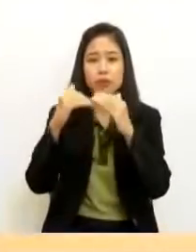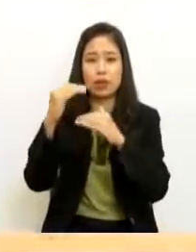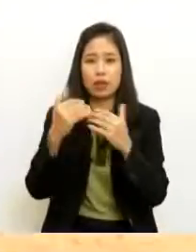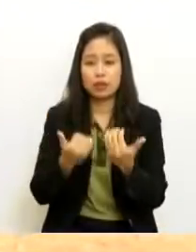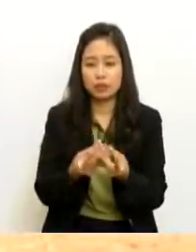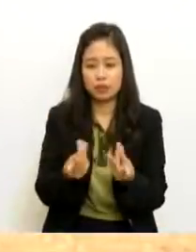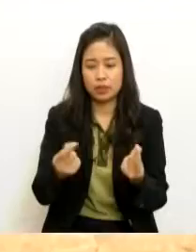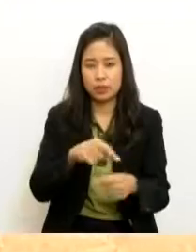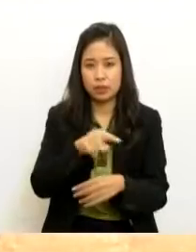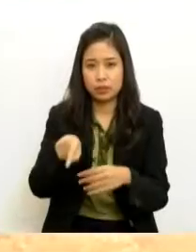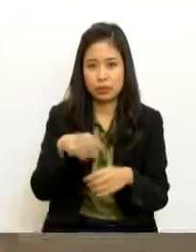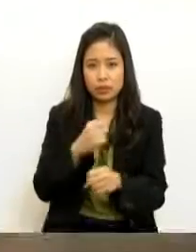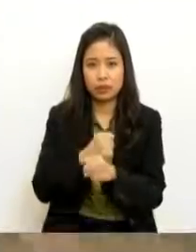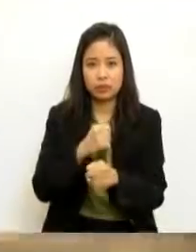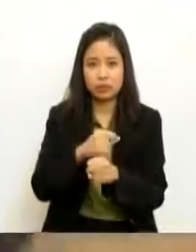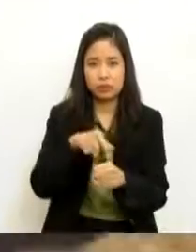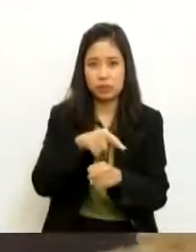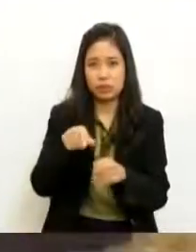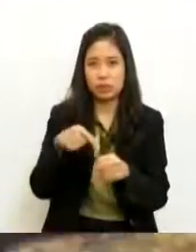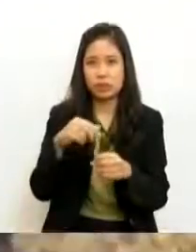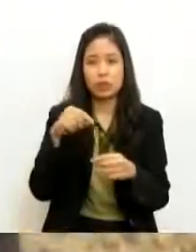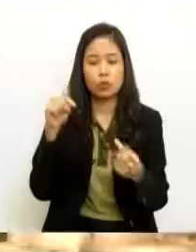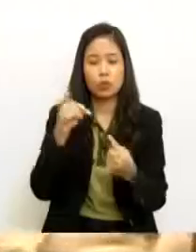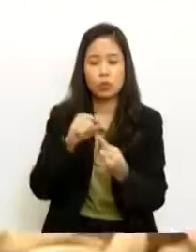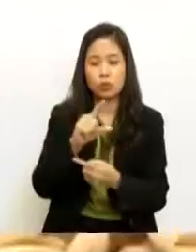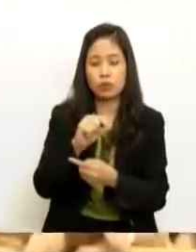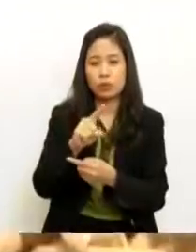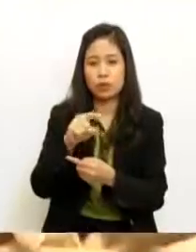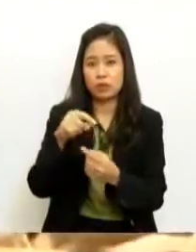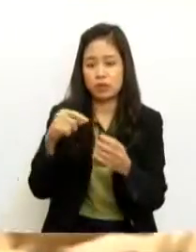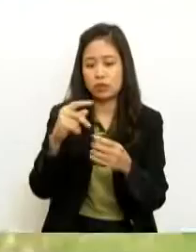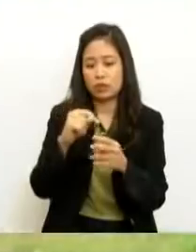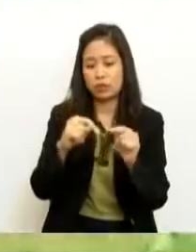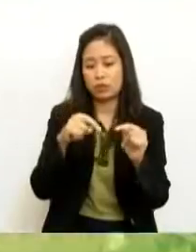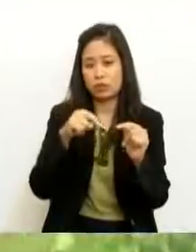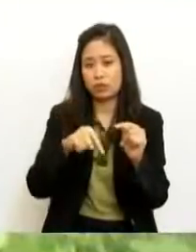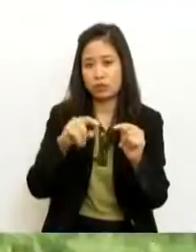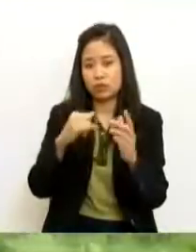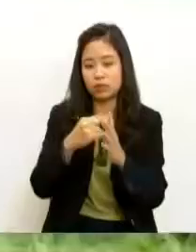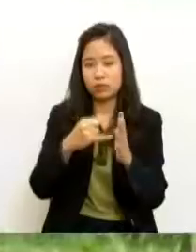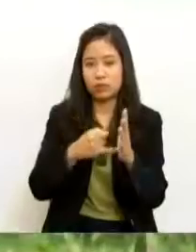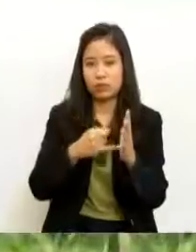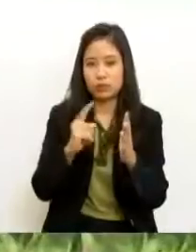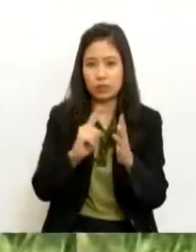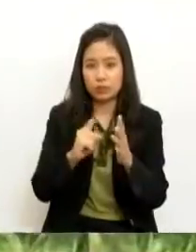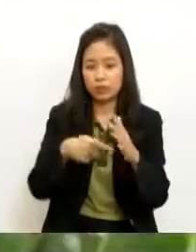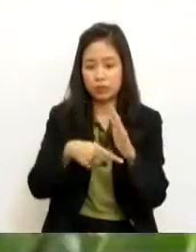านตั้งอยู่ระหว่างคลองรังสิตที่10และ11ตำบลบึงทองหลางอำเภอลำลูกกาจังหวัดปทุ